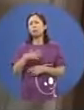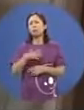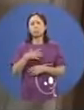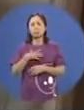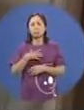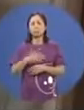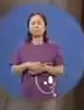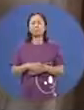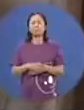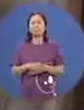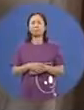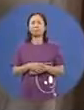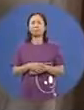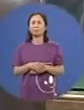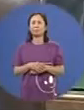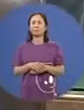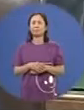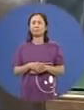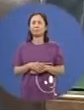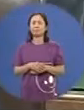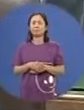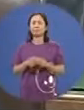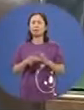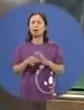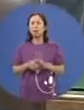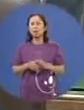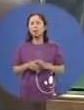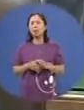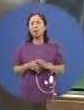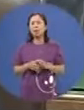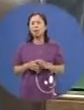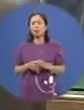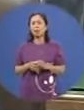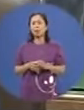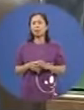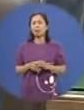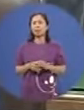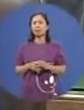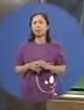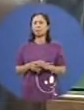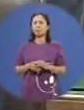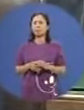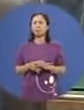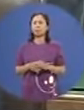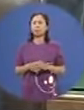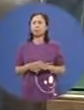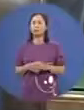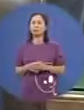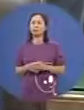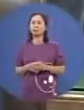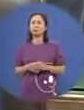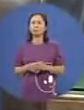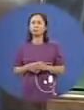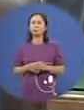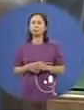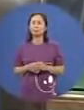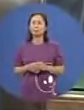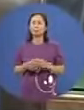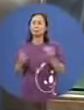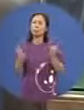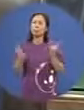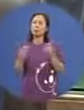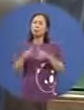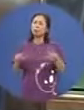味でこの困難さが増すんですよね、で大体結婚され